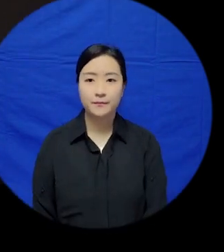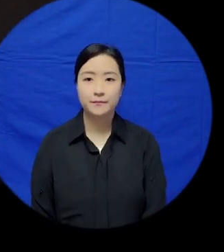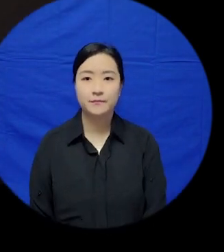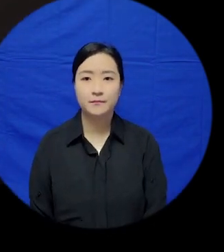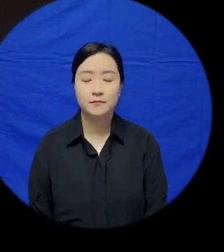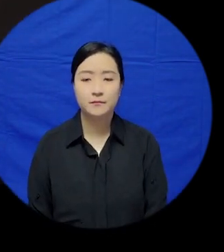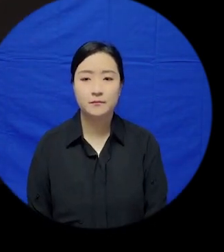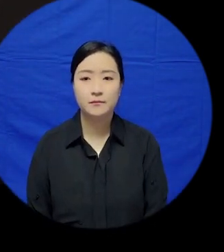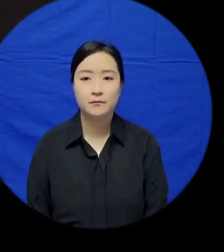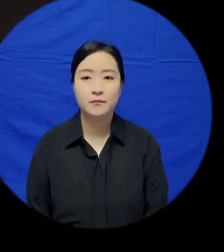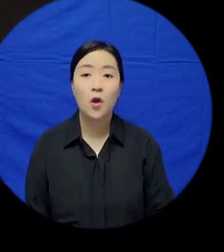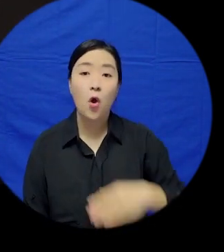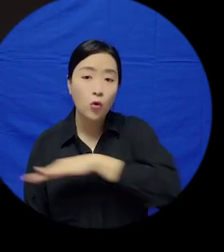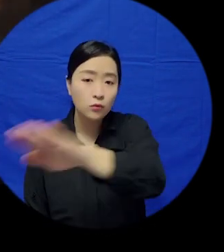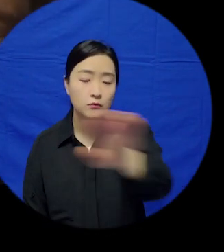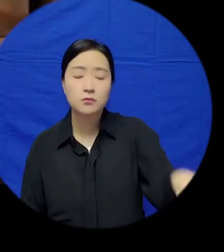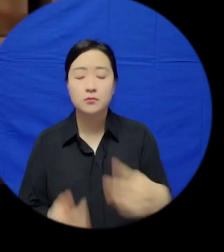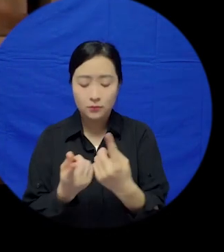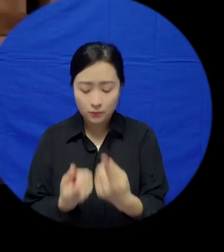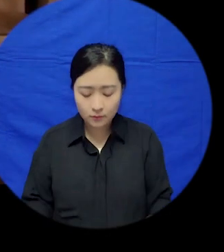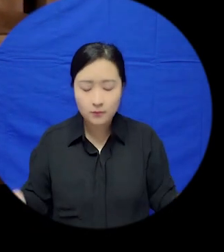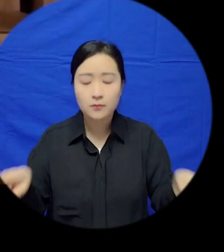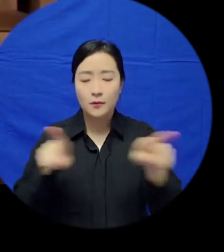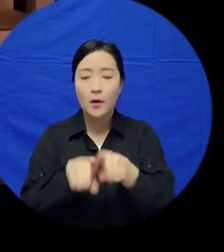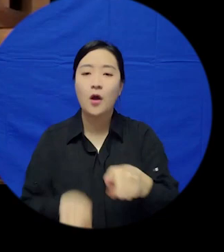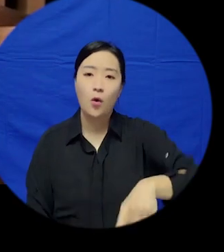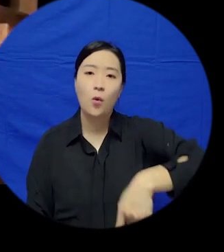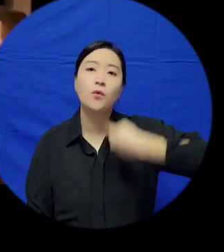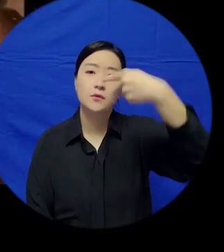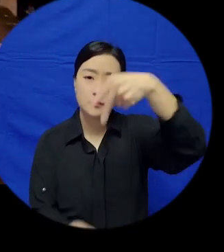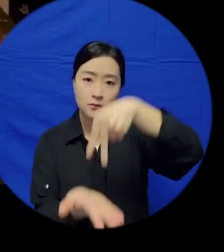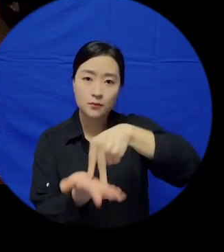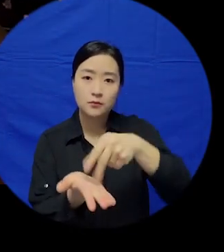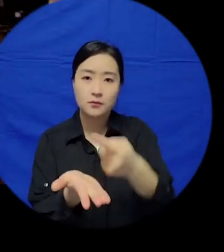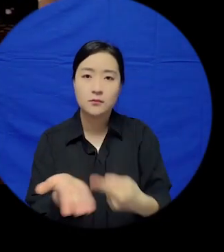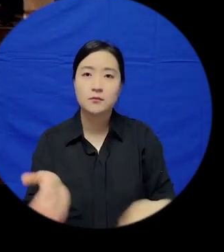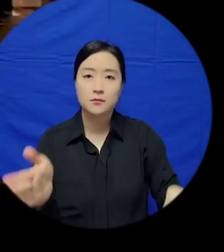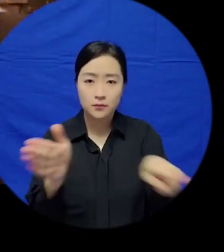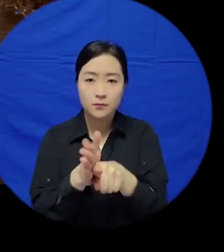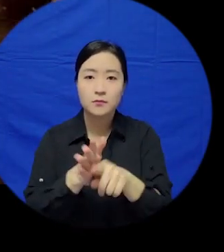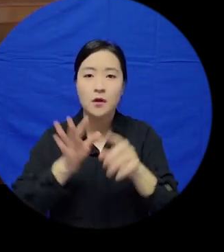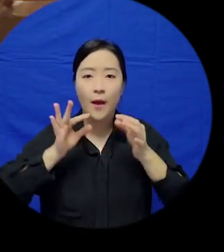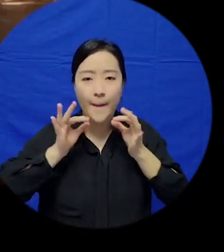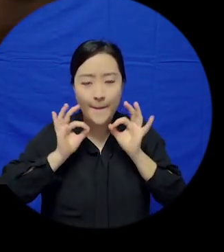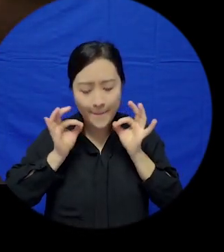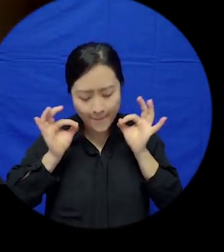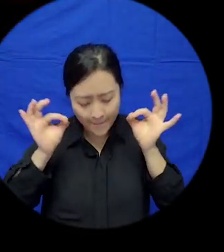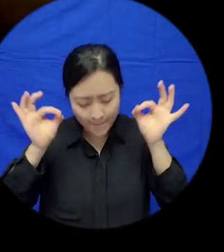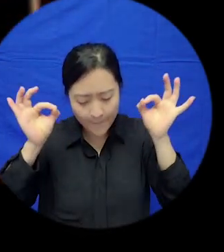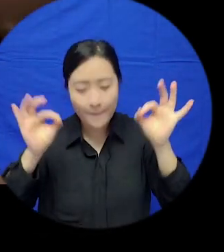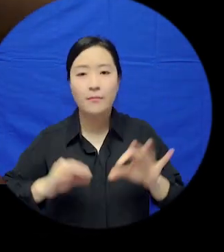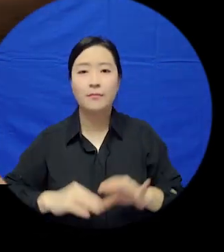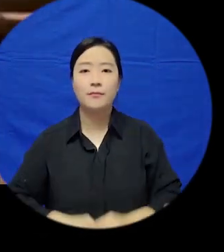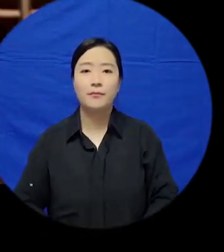우리는 함께 힘을 모아 자립을 위해 앞으로 나아갔습니다.